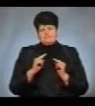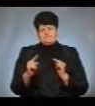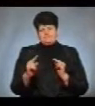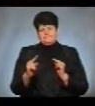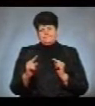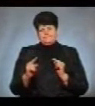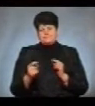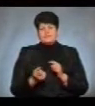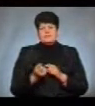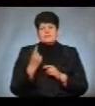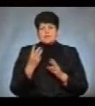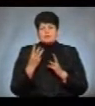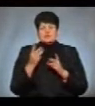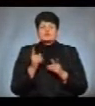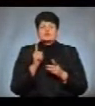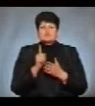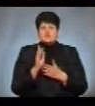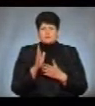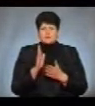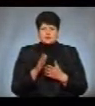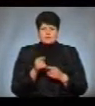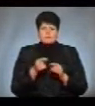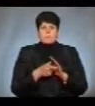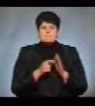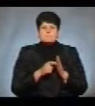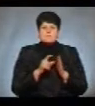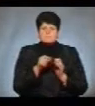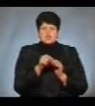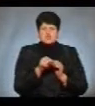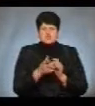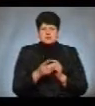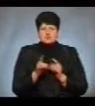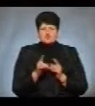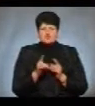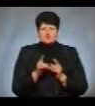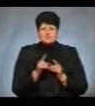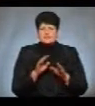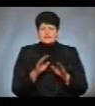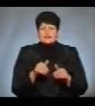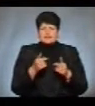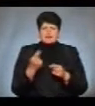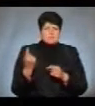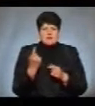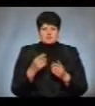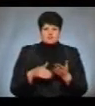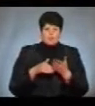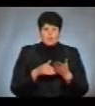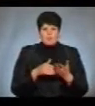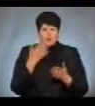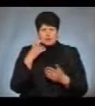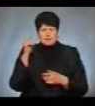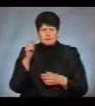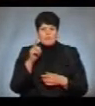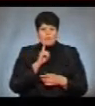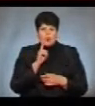виникнення пожеж. Що обов'язково має бути в приміщенні цієї споруди, щоб надати першу допомогу до того, коли приїде пожежна